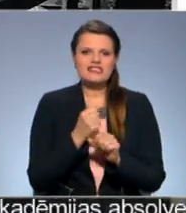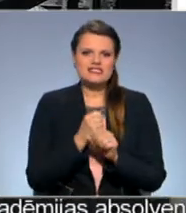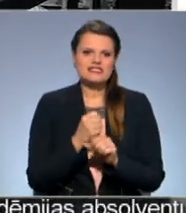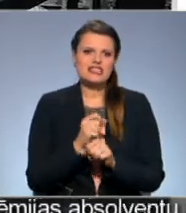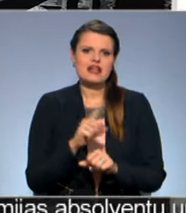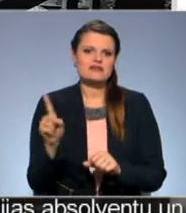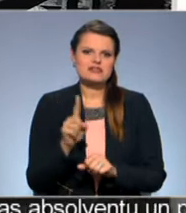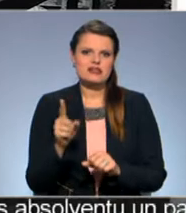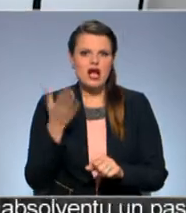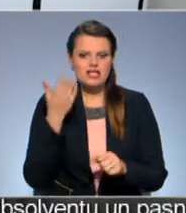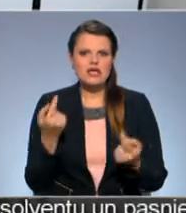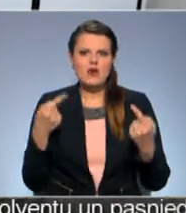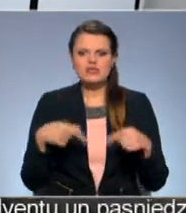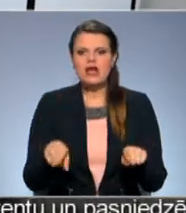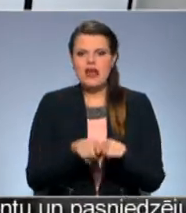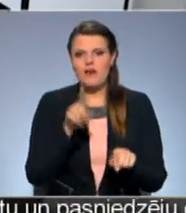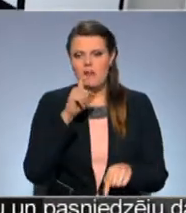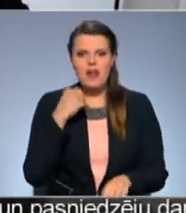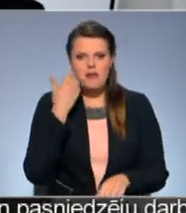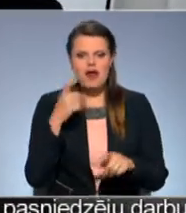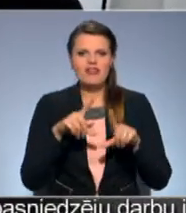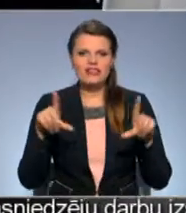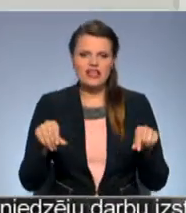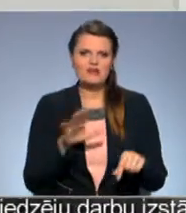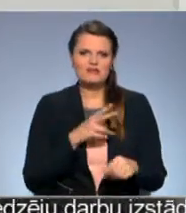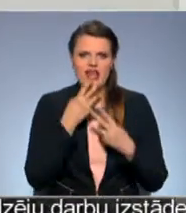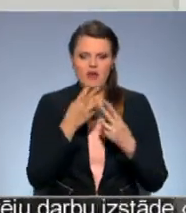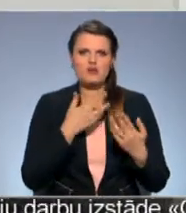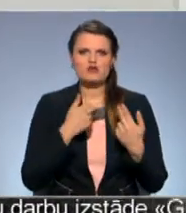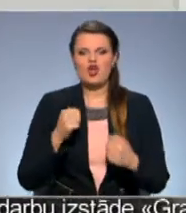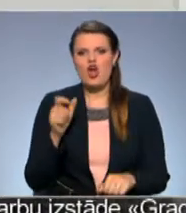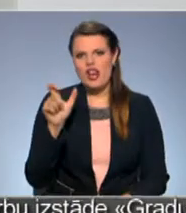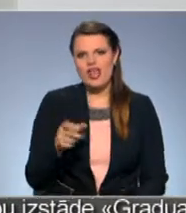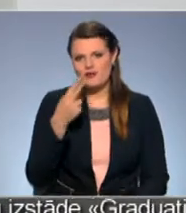kā senos laikos. Melnbaltās ainavas vēroja Anete Lesīte un Dzintars Spriņas no Latvijas televīzijas.